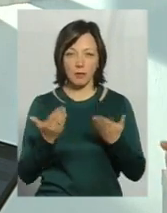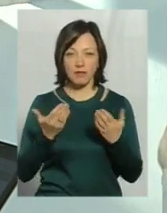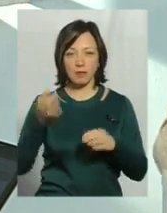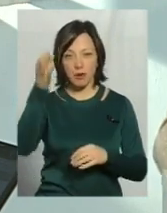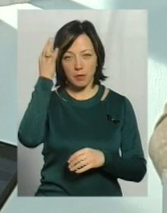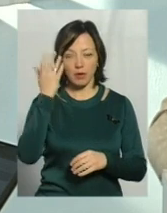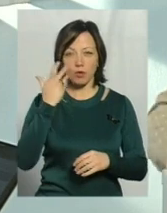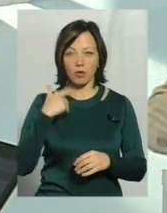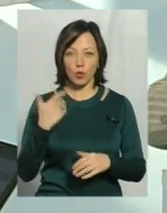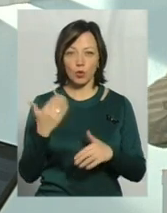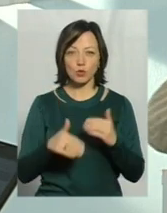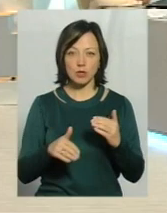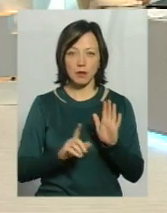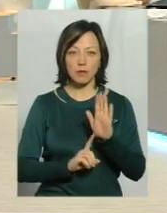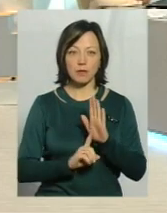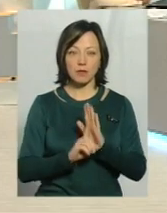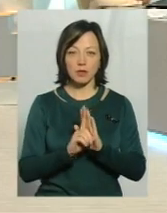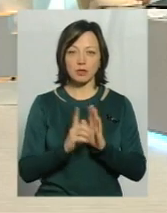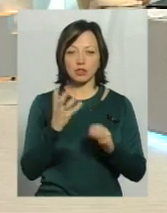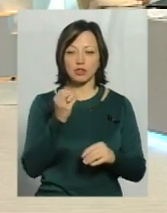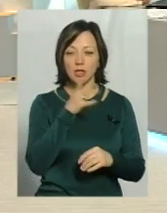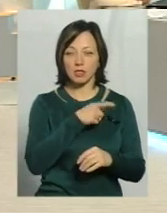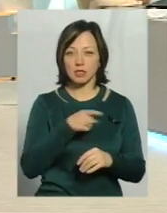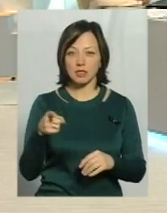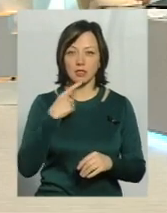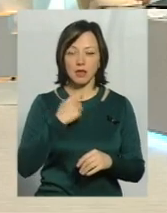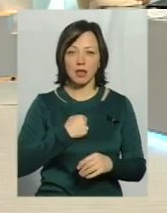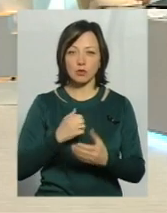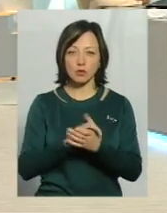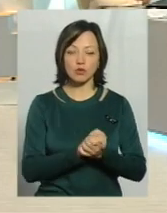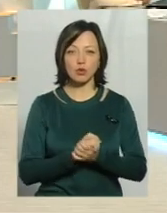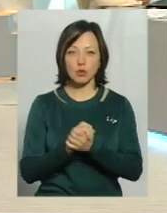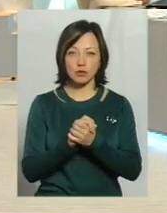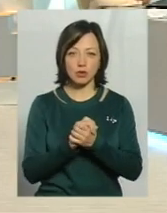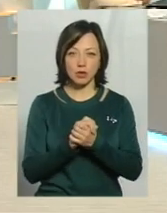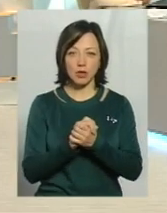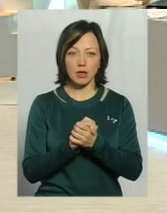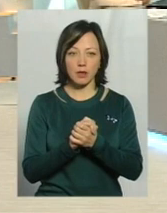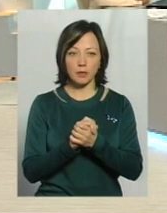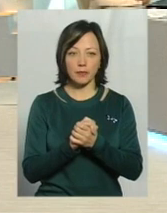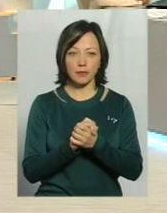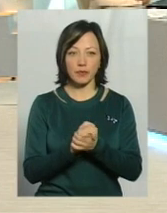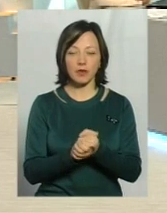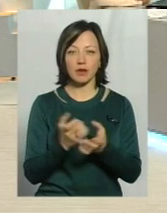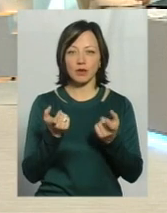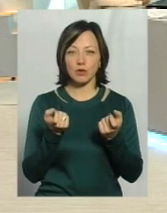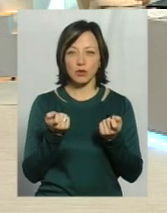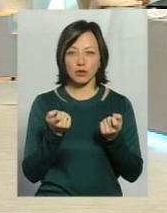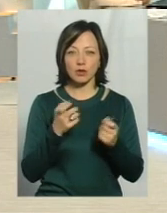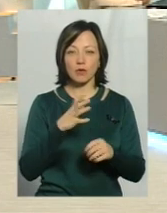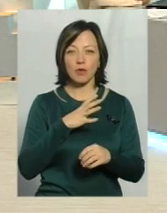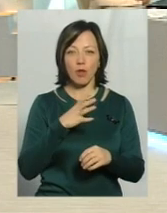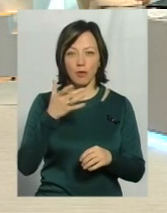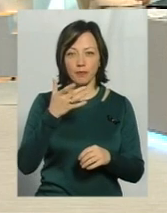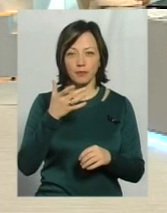коли вже прийшла, ще за часи Радянського Союзу, прийшов, таке трошки відлига була, потепління